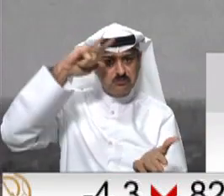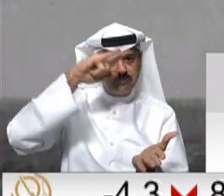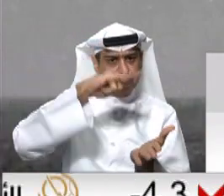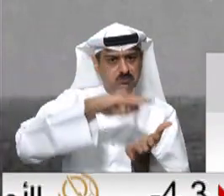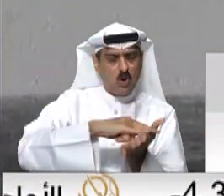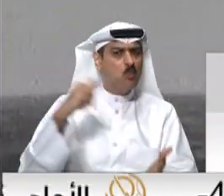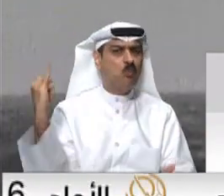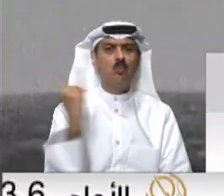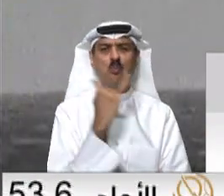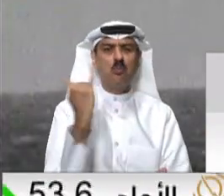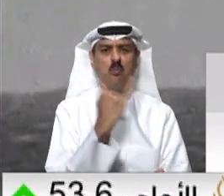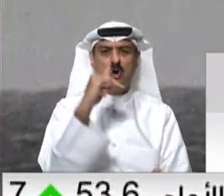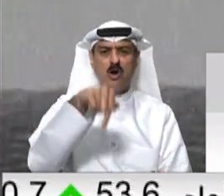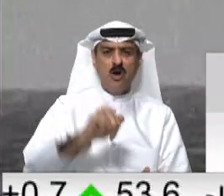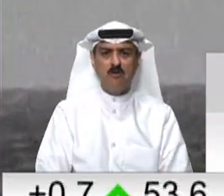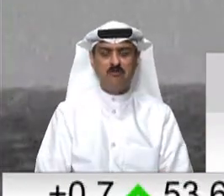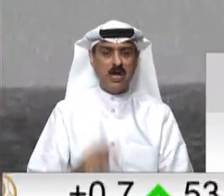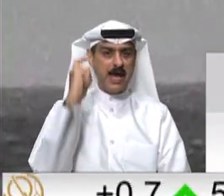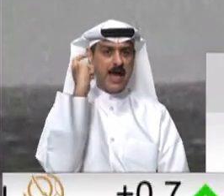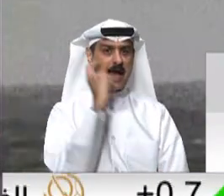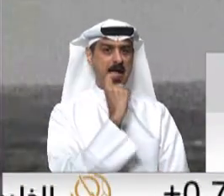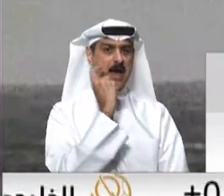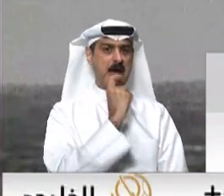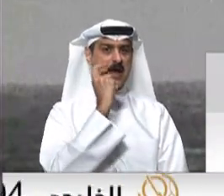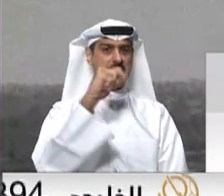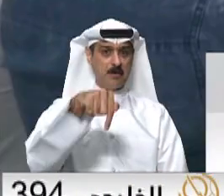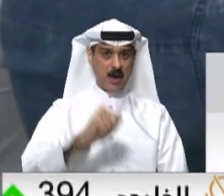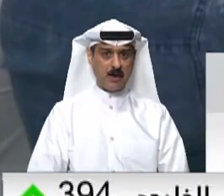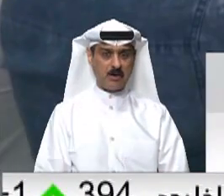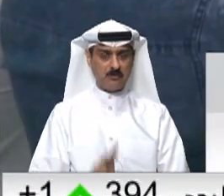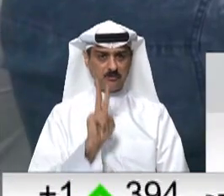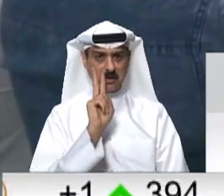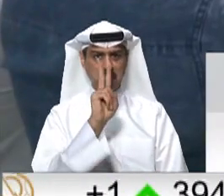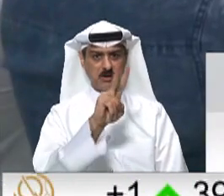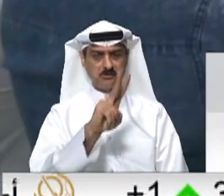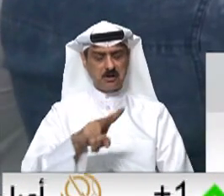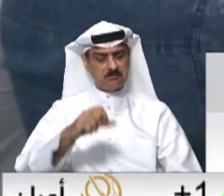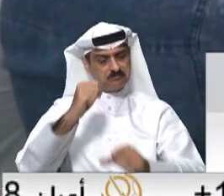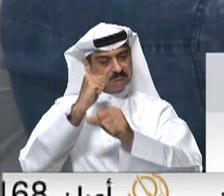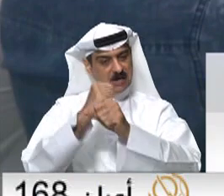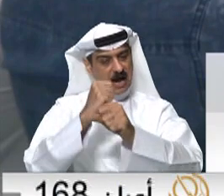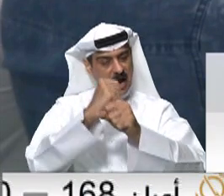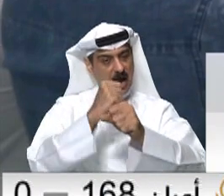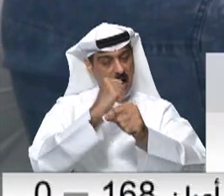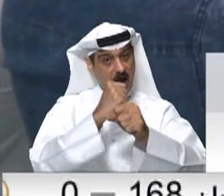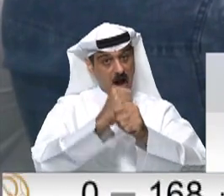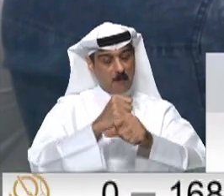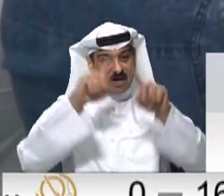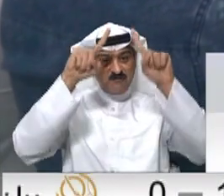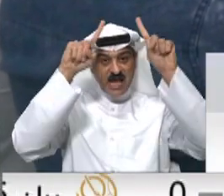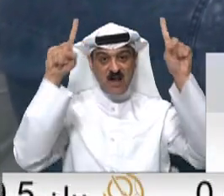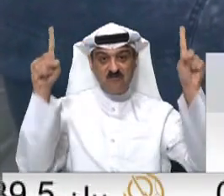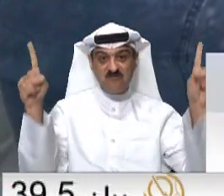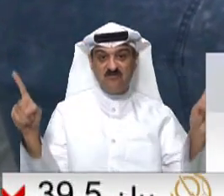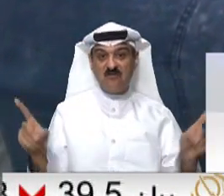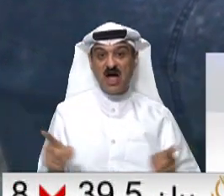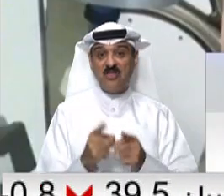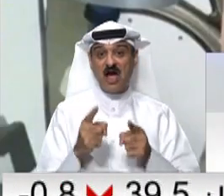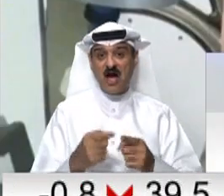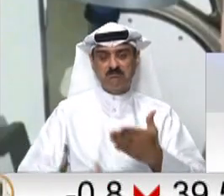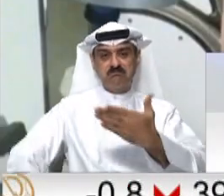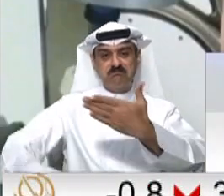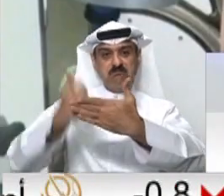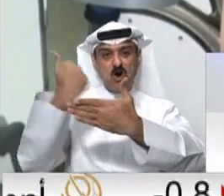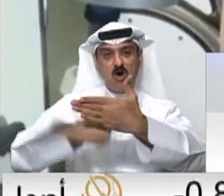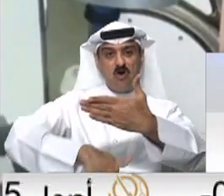مهمه وحدثا بارزا للامارات وخطوه مميزه في مسيرته نحو الرياده في مجال الفضاء حيث حقق خلال